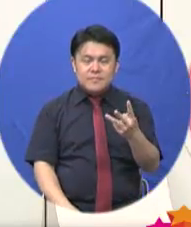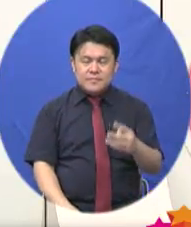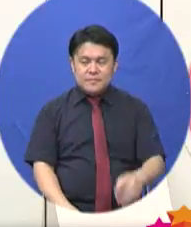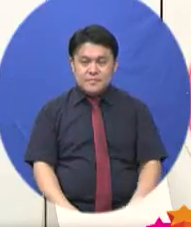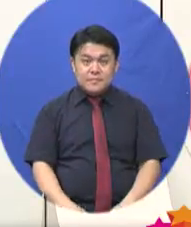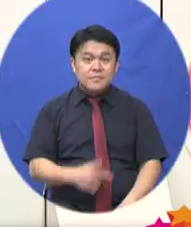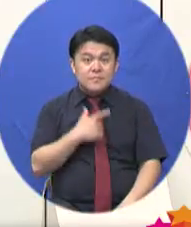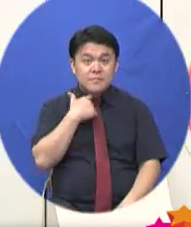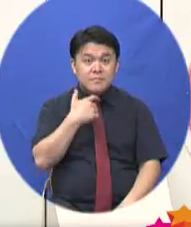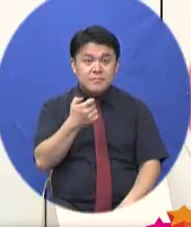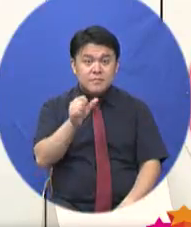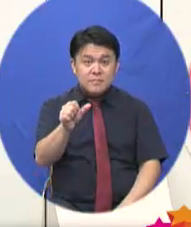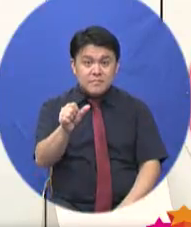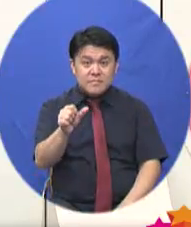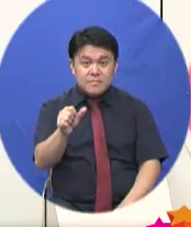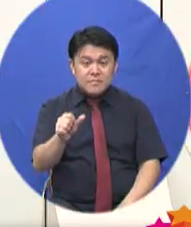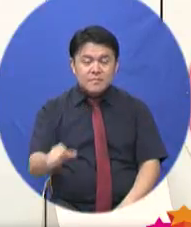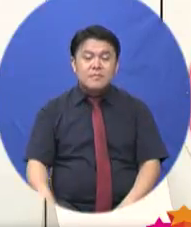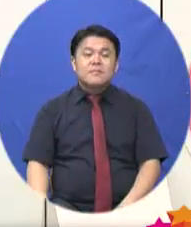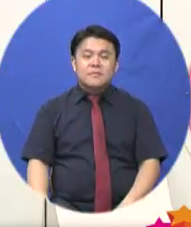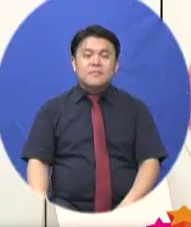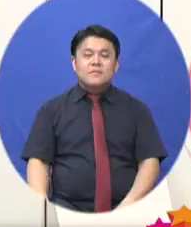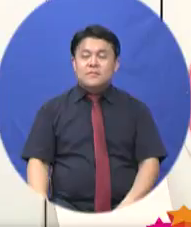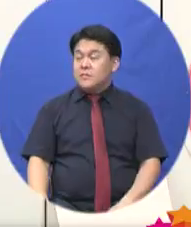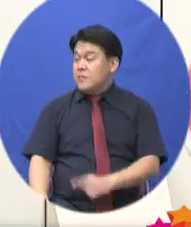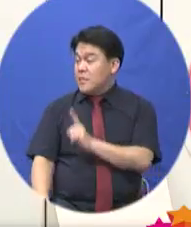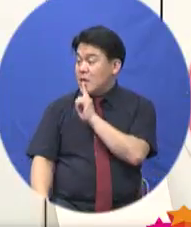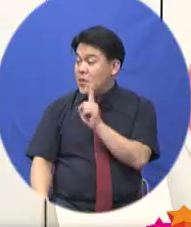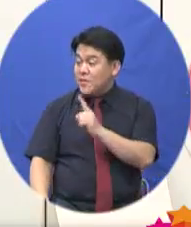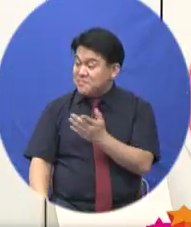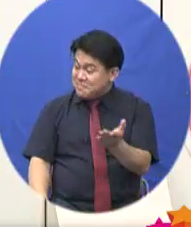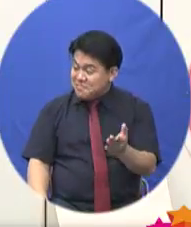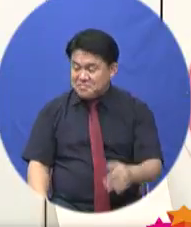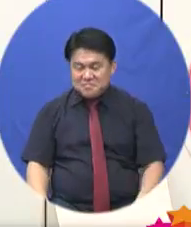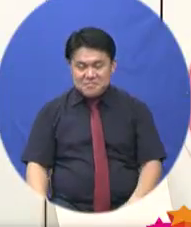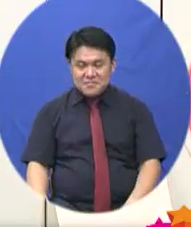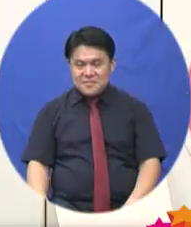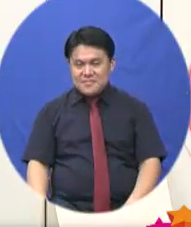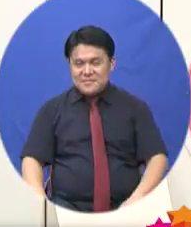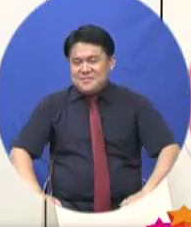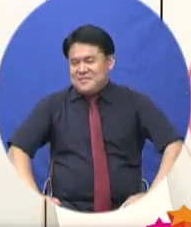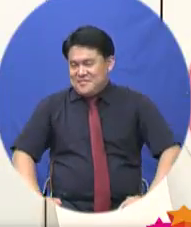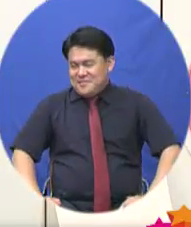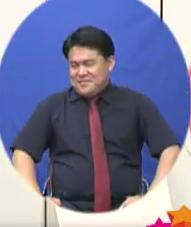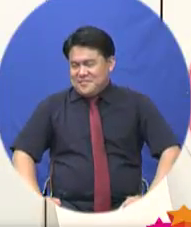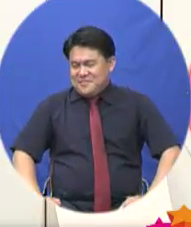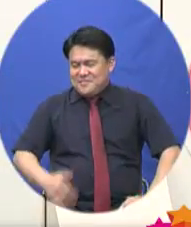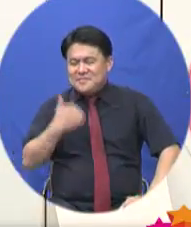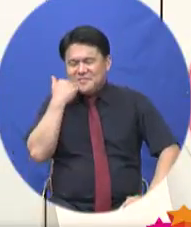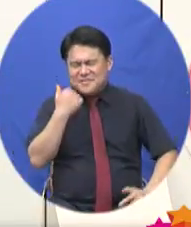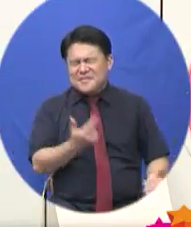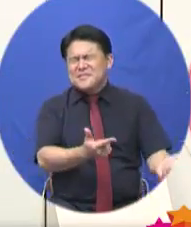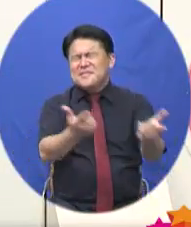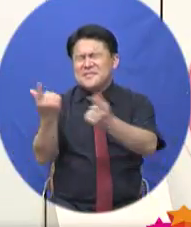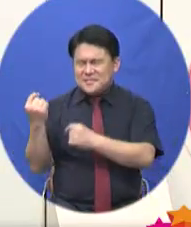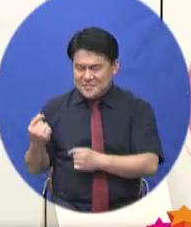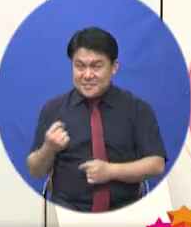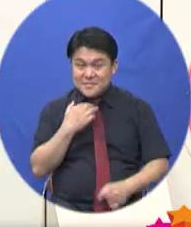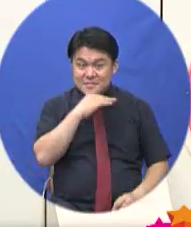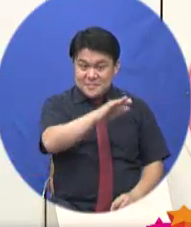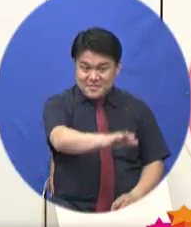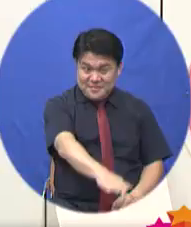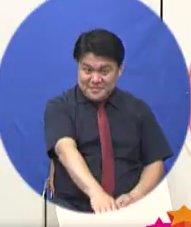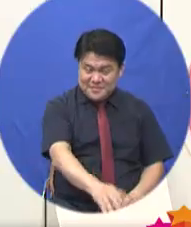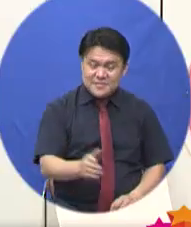65세. 네? 65세? 예. 자, 선생님 여기에 대해서 한 말씀 해주세요. 가수가 네. 어느 분이든지 네.